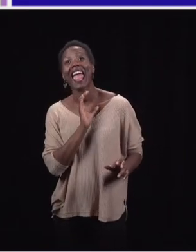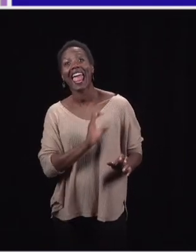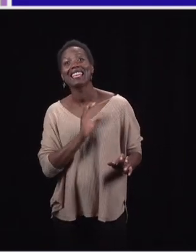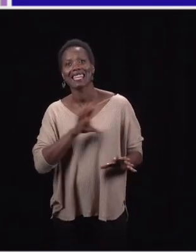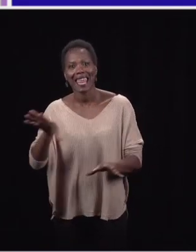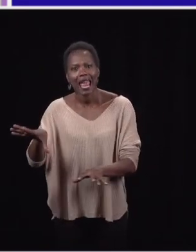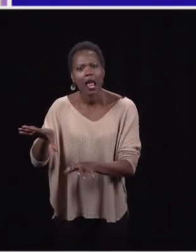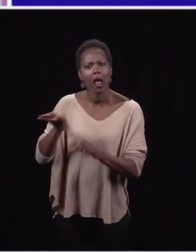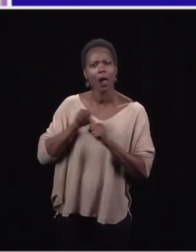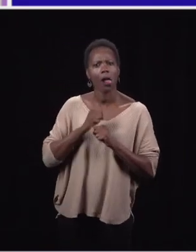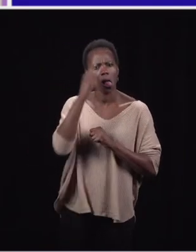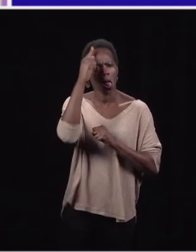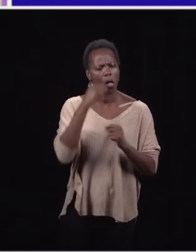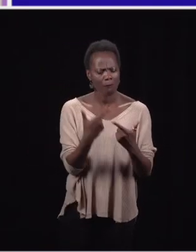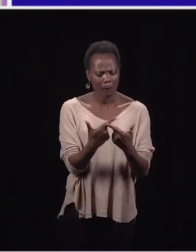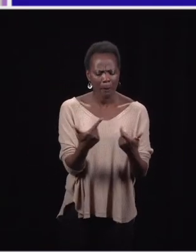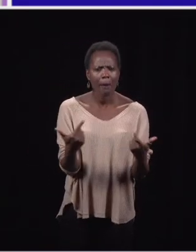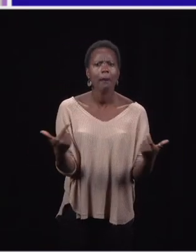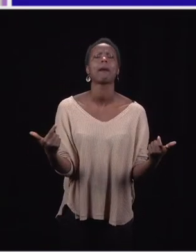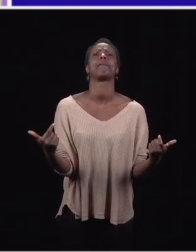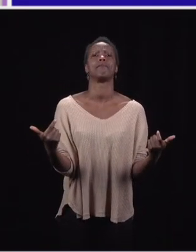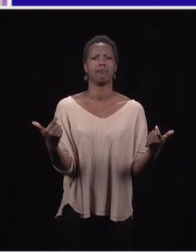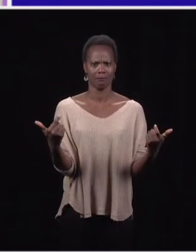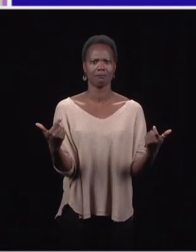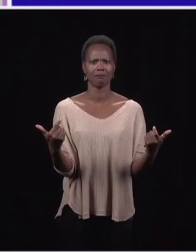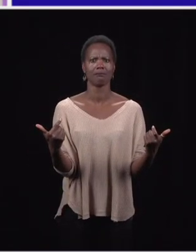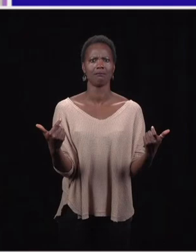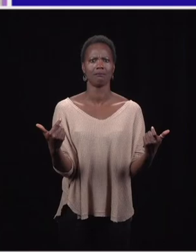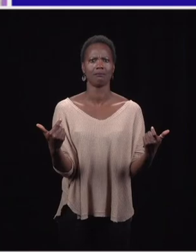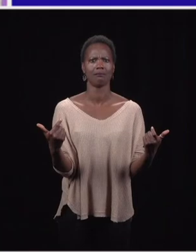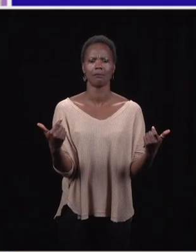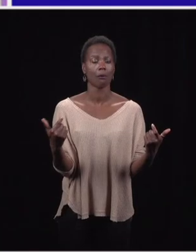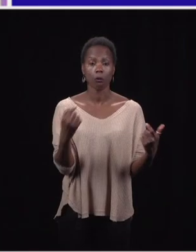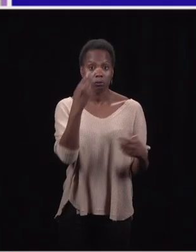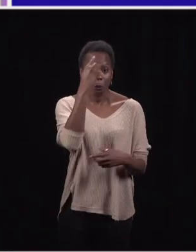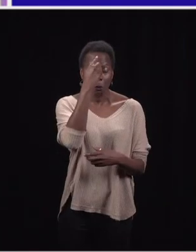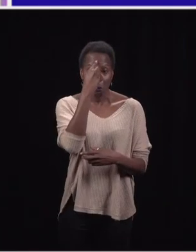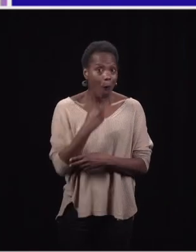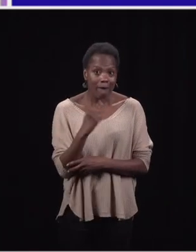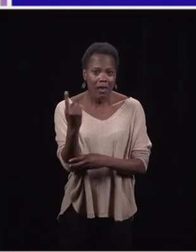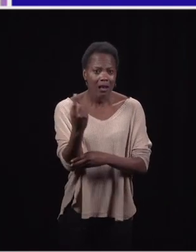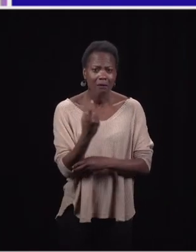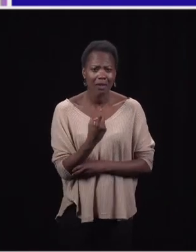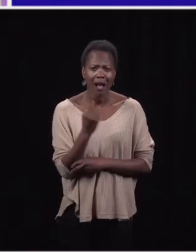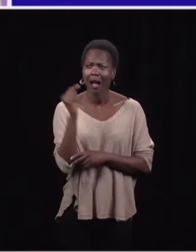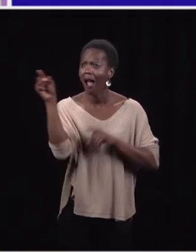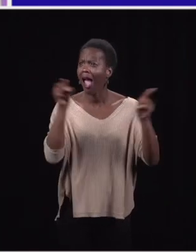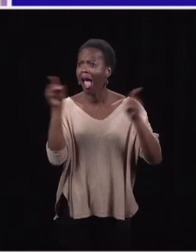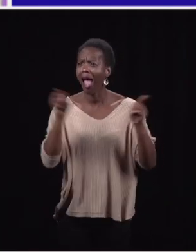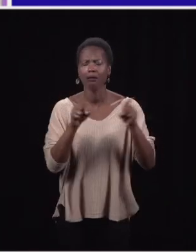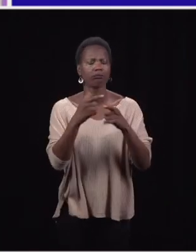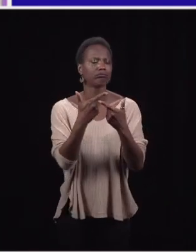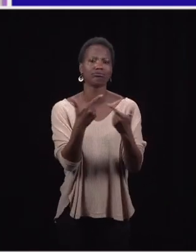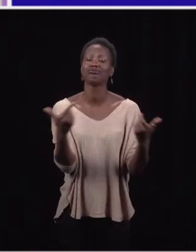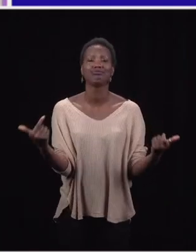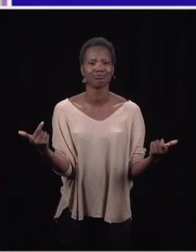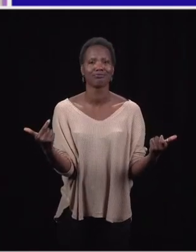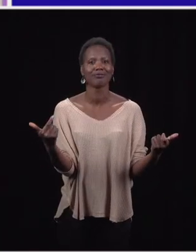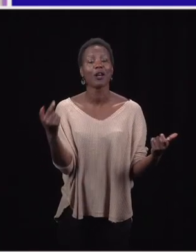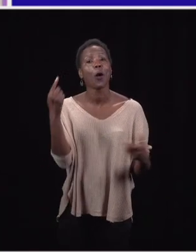plus diversité et des profils plus variés d'horizon complément diverses pour